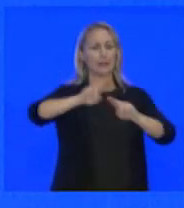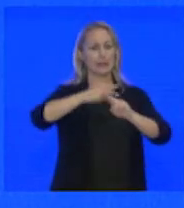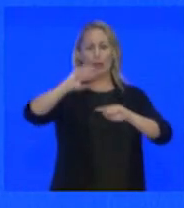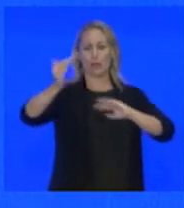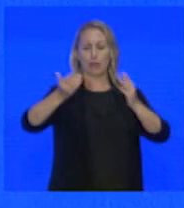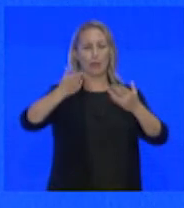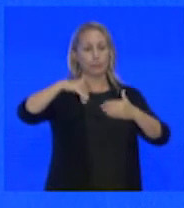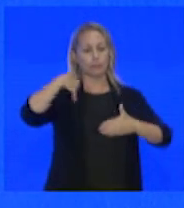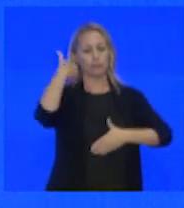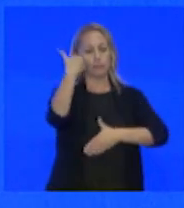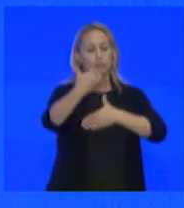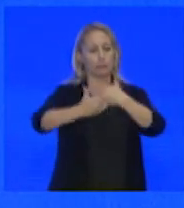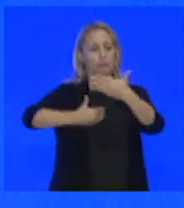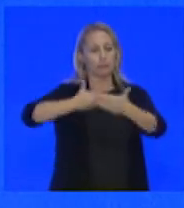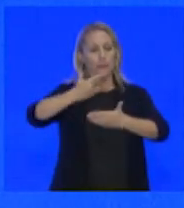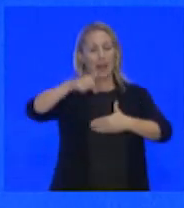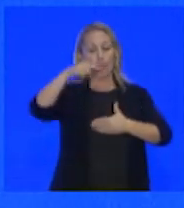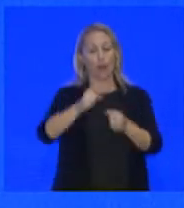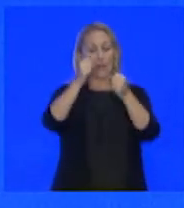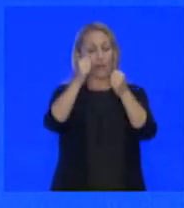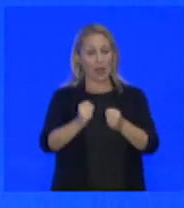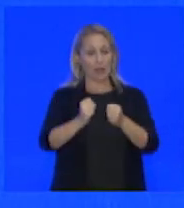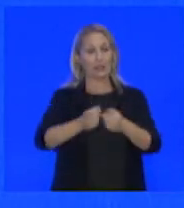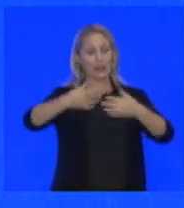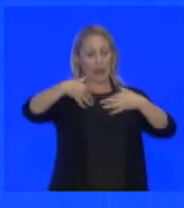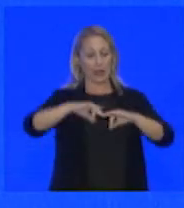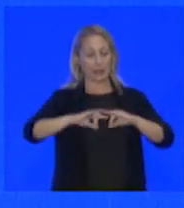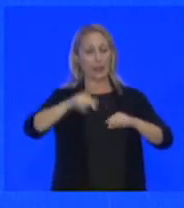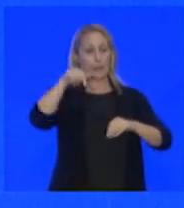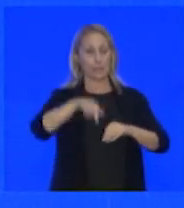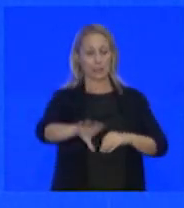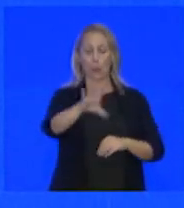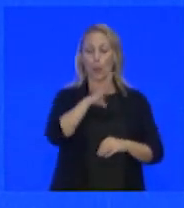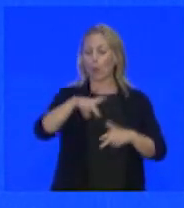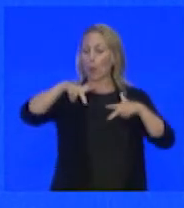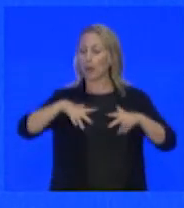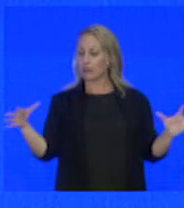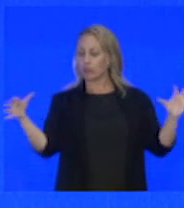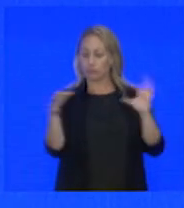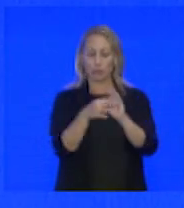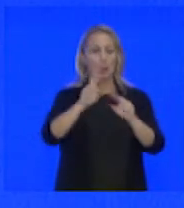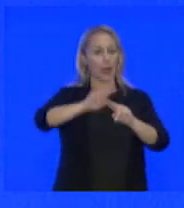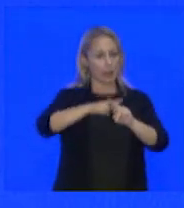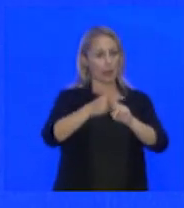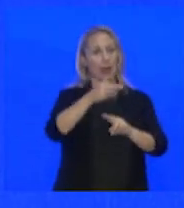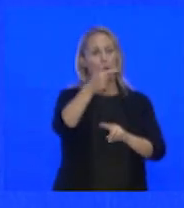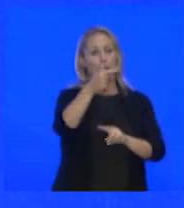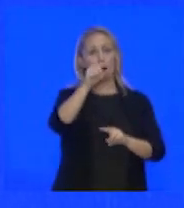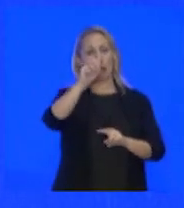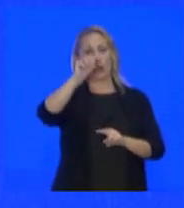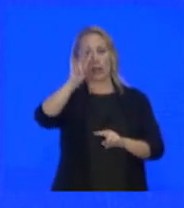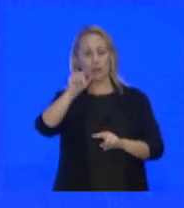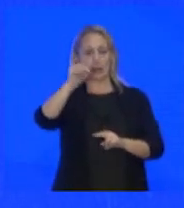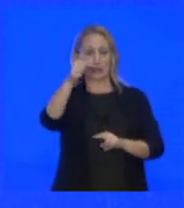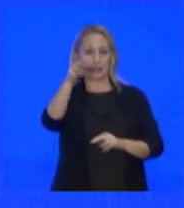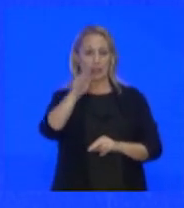όμως, η πύλη αυτή θα αποτελέσει το κύριο σημείο επαφής του πολίτη με το κράτος, τόσο για πληροφορίες, όσο